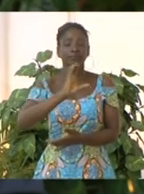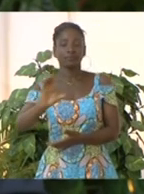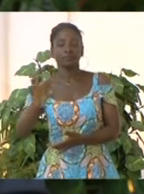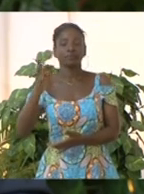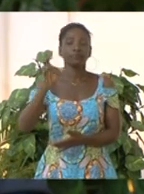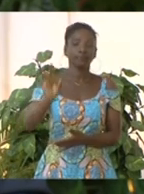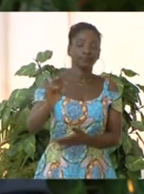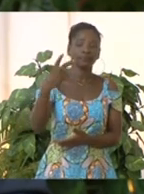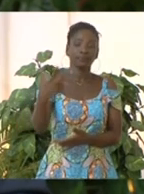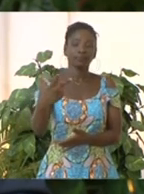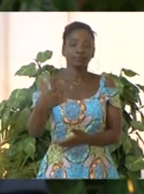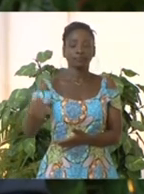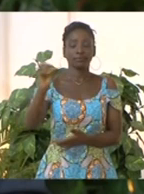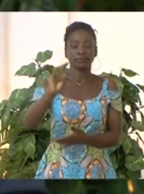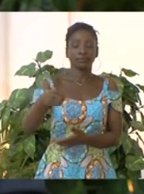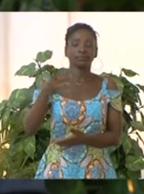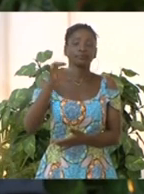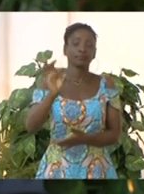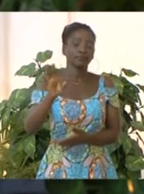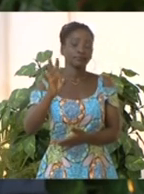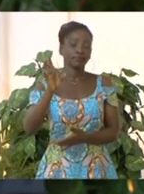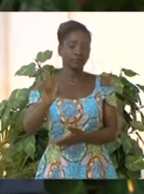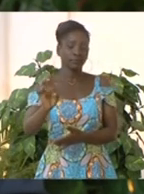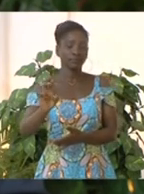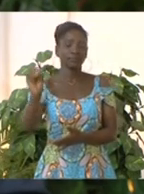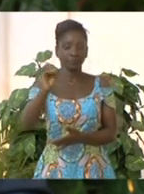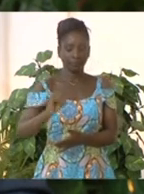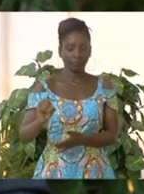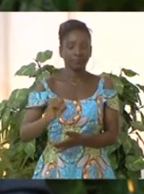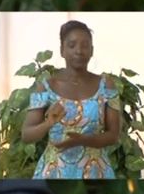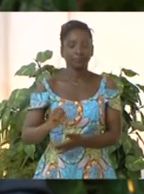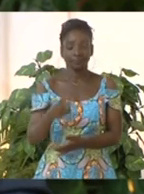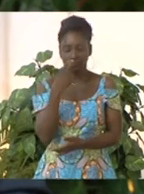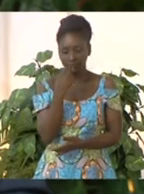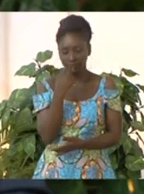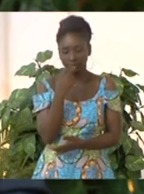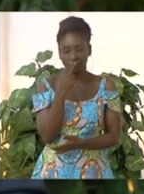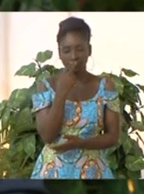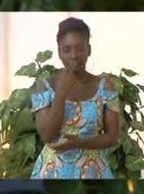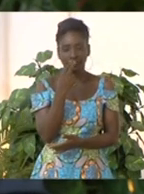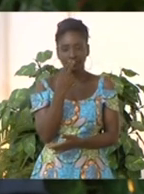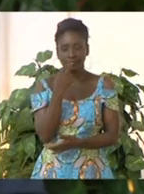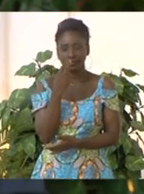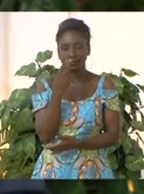583, soit 0,97%. Bédier Conan Aimé Henri,